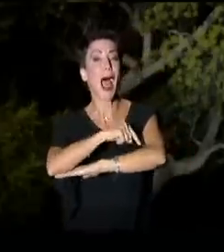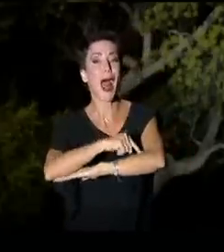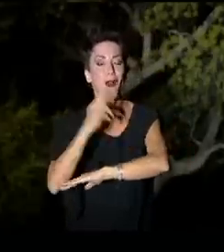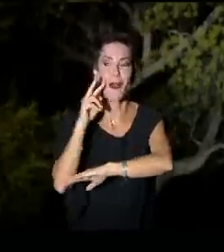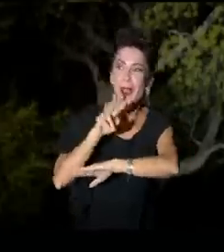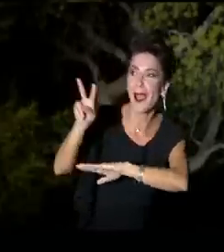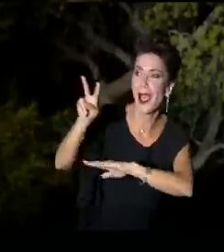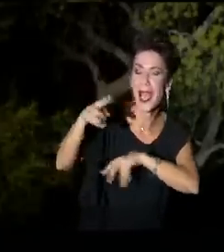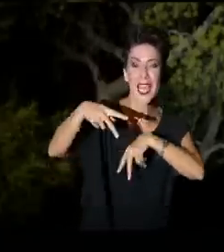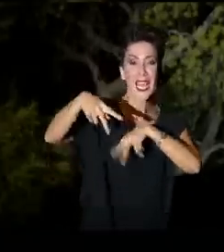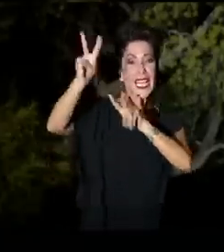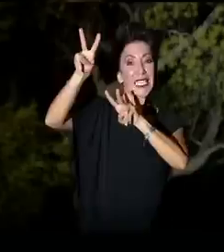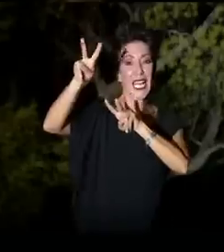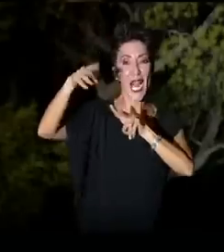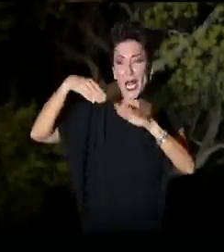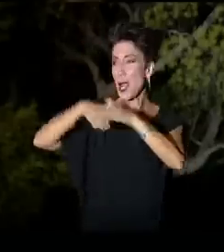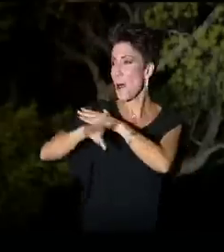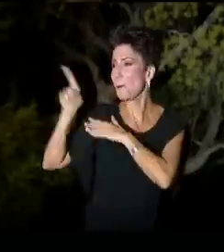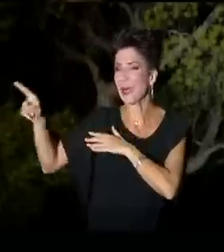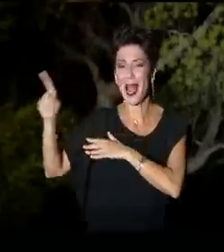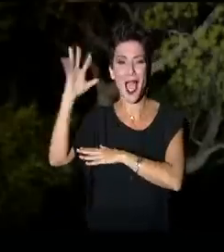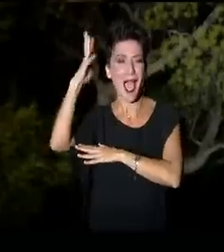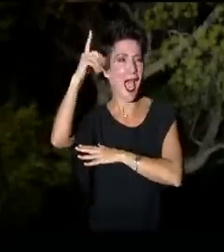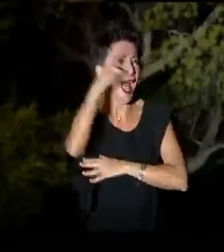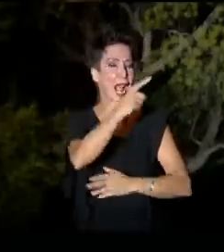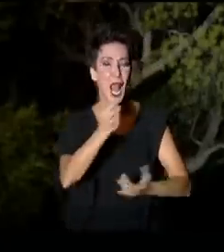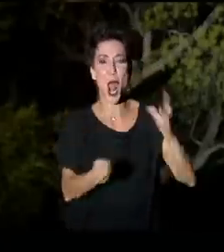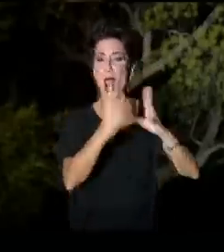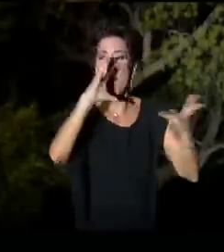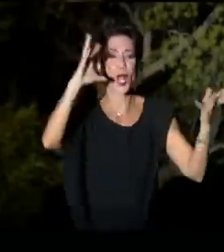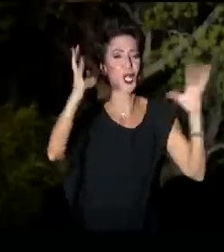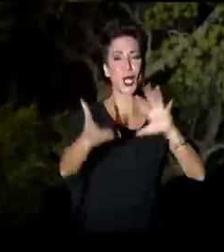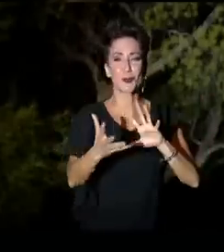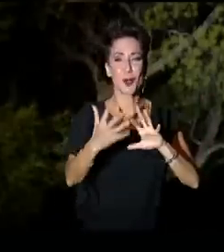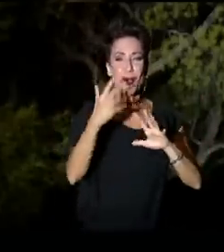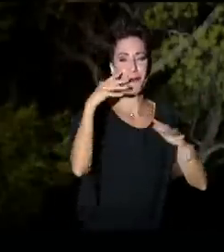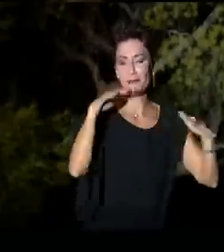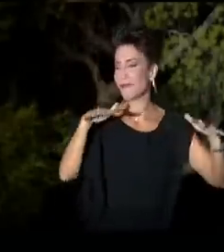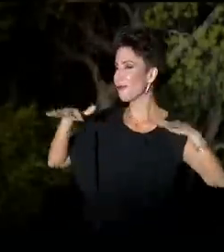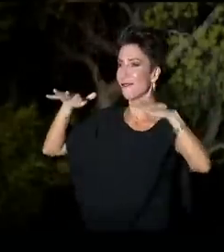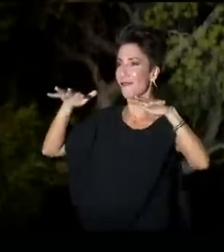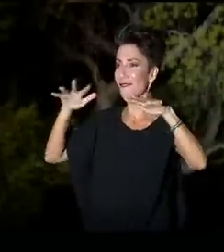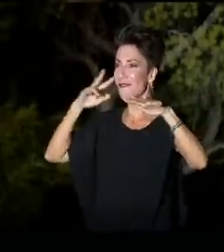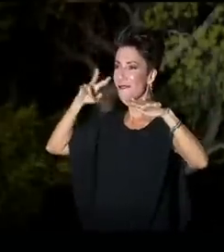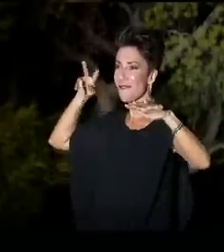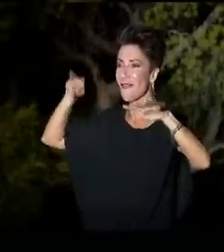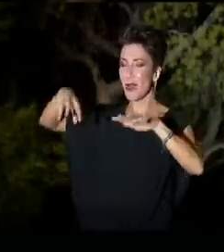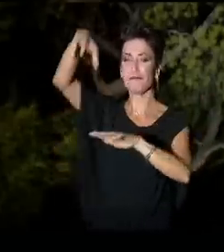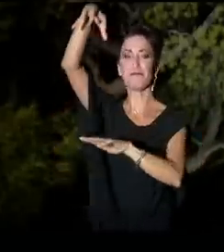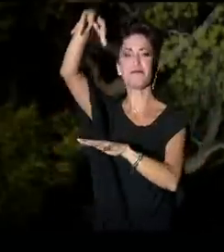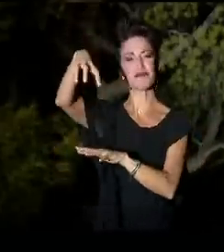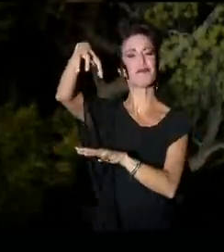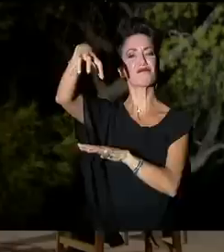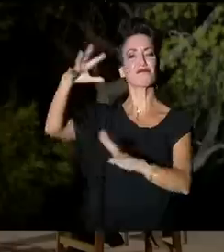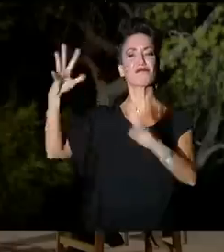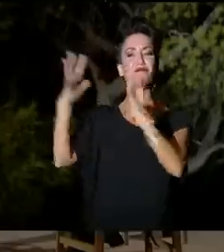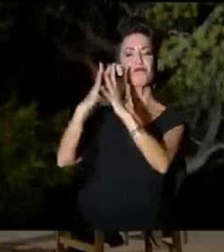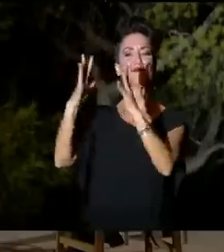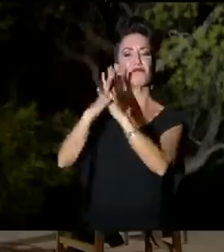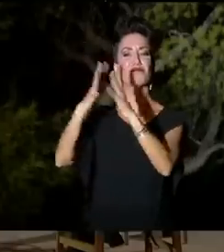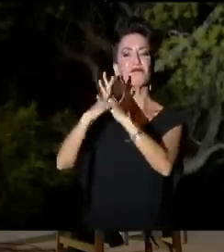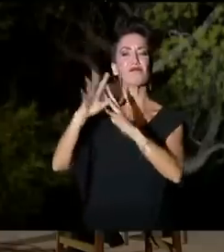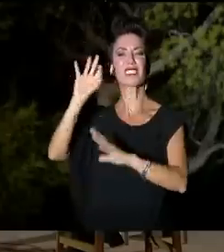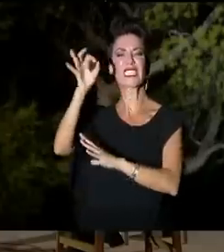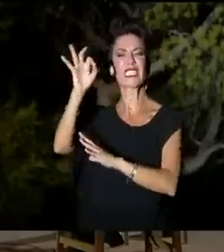στην Κεσαριανή και τον Πειραιά. Είναι το πιο διακριτό και το πιο δημοκρατικό τοπόσημο